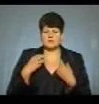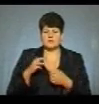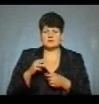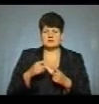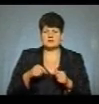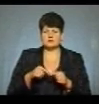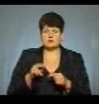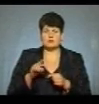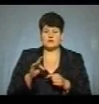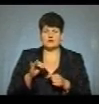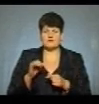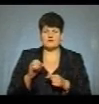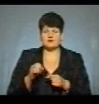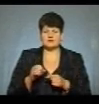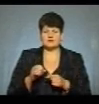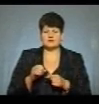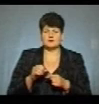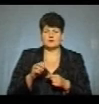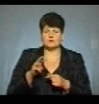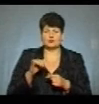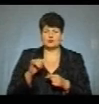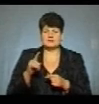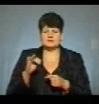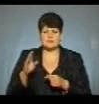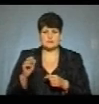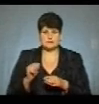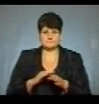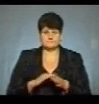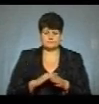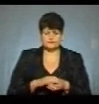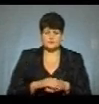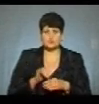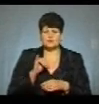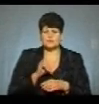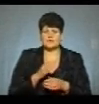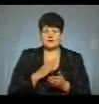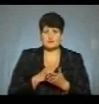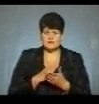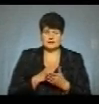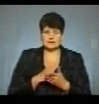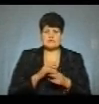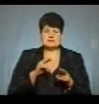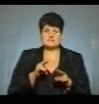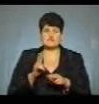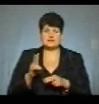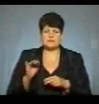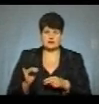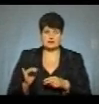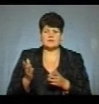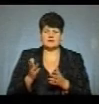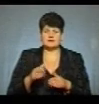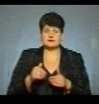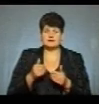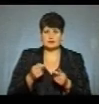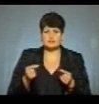сектору провенції, а іменно паном Музикою, що у них є встановлені свідки, які